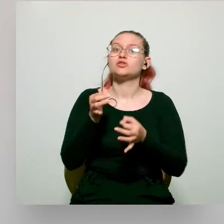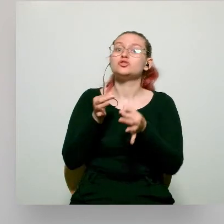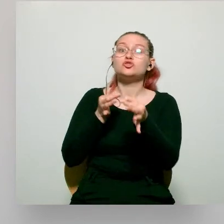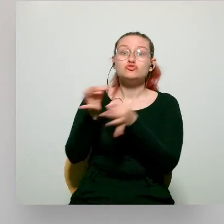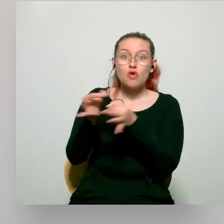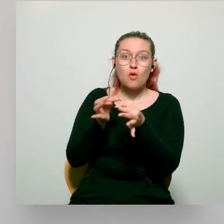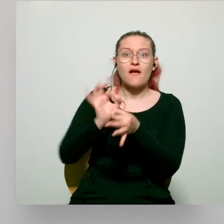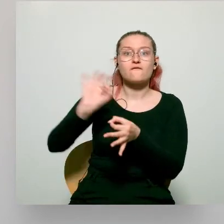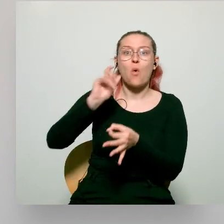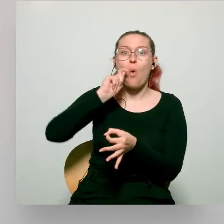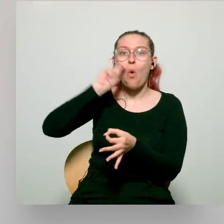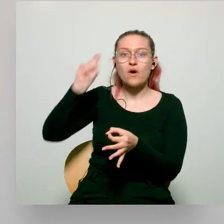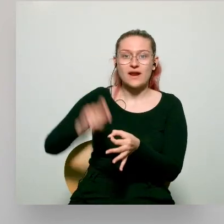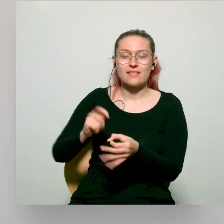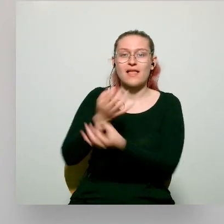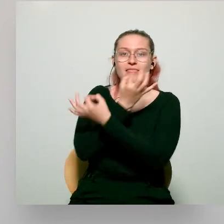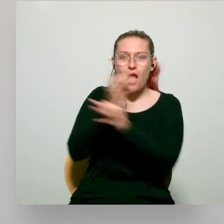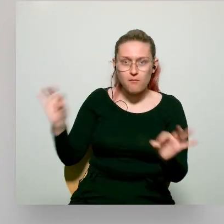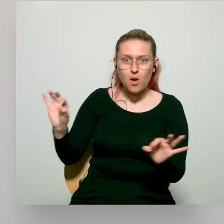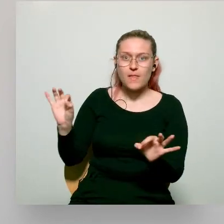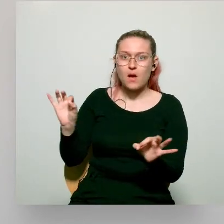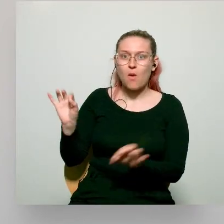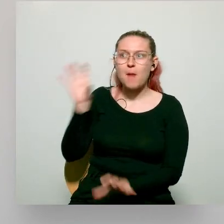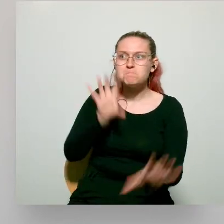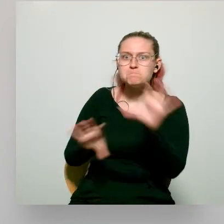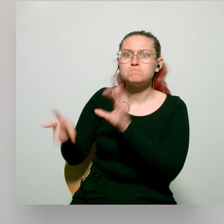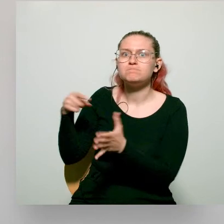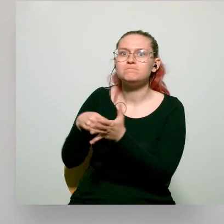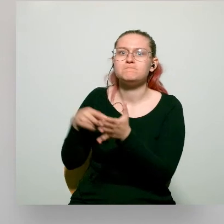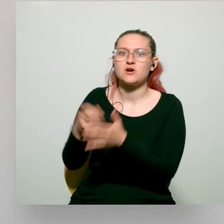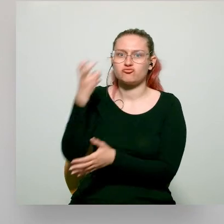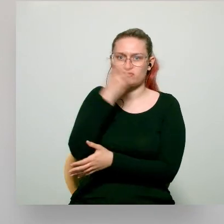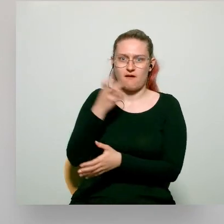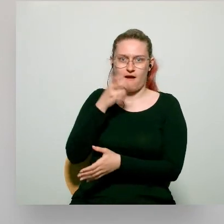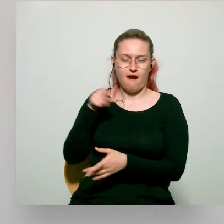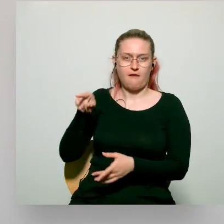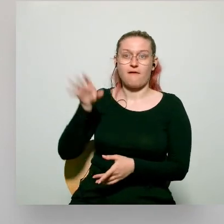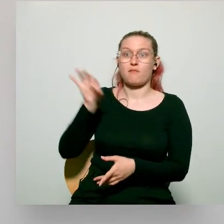które pokazuje, jak ta aktywna, charyzmatyczna mniejszość